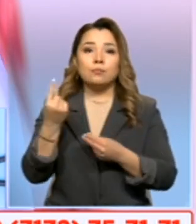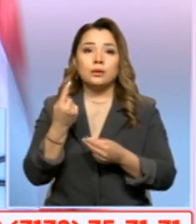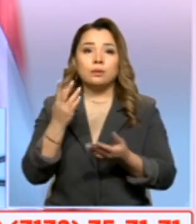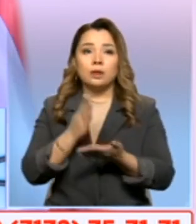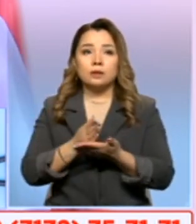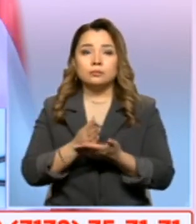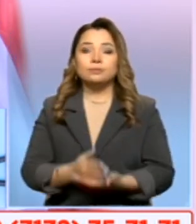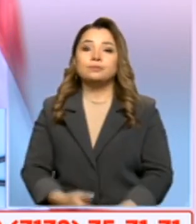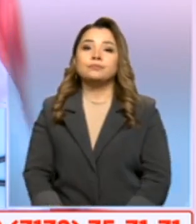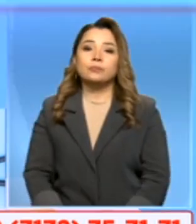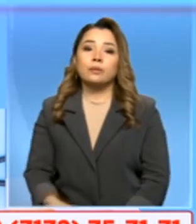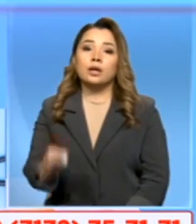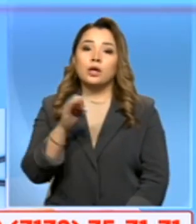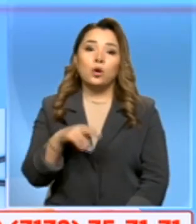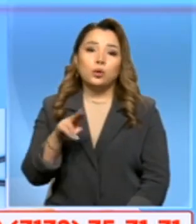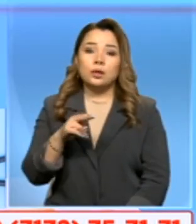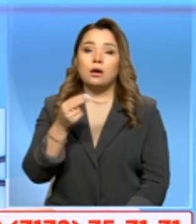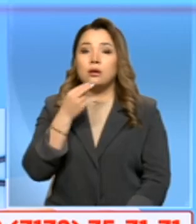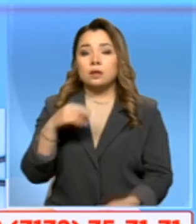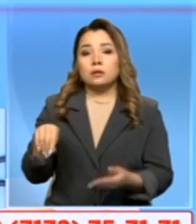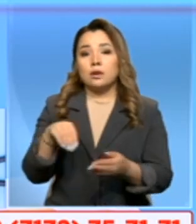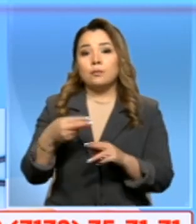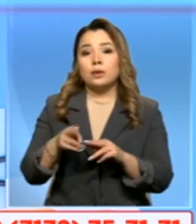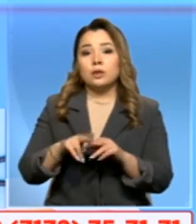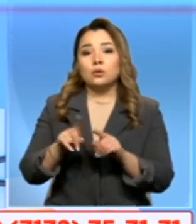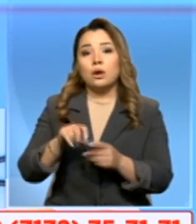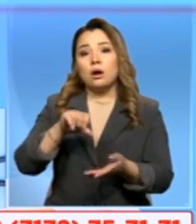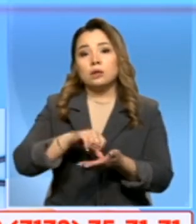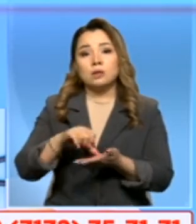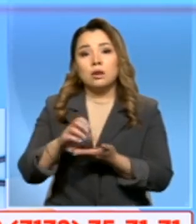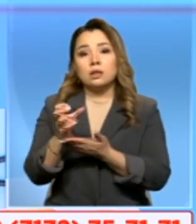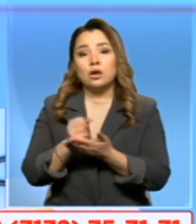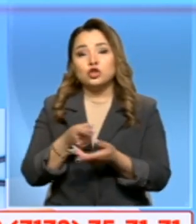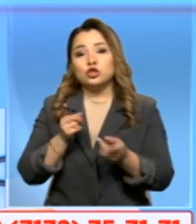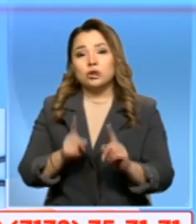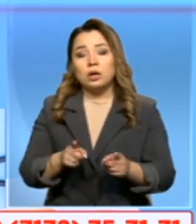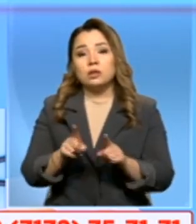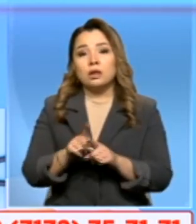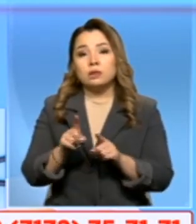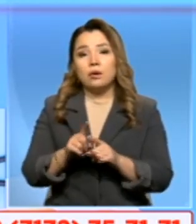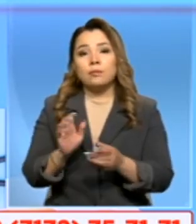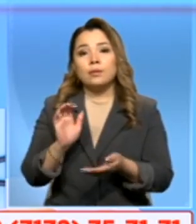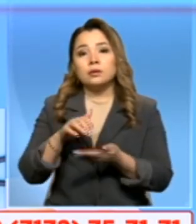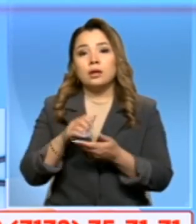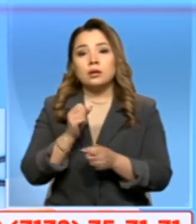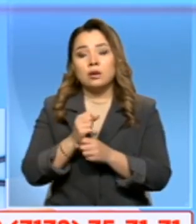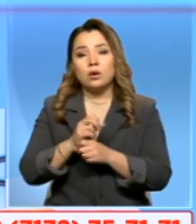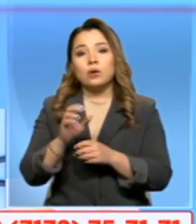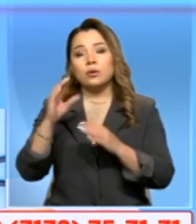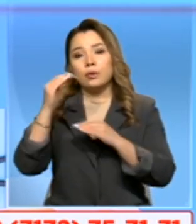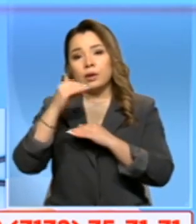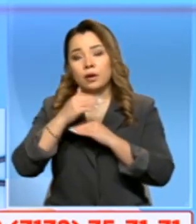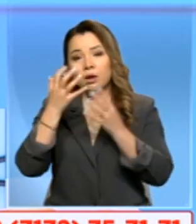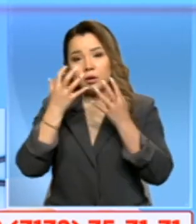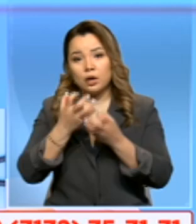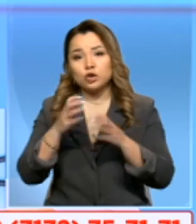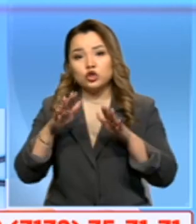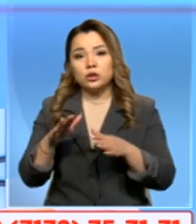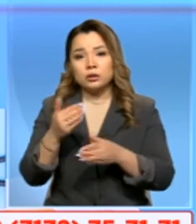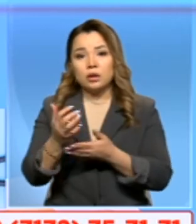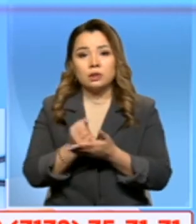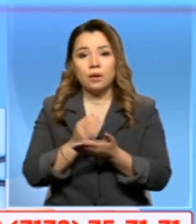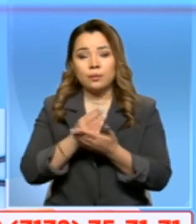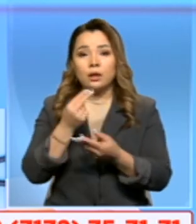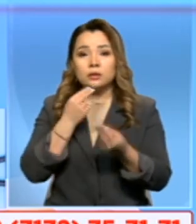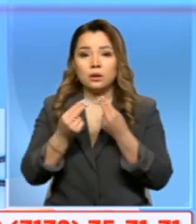болып табылады. Осы йодталған тұздың сақталуына қатысты да оны шын әйнекке қақпағын жауып қойып сақтаймыз қараңғы жерде. Және